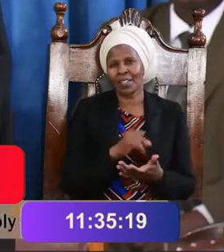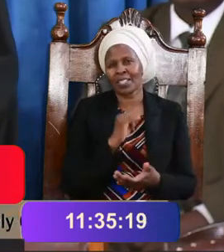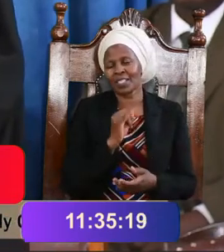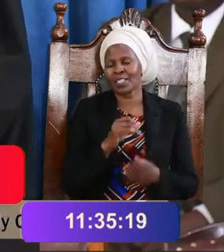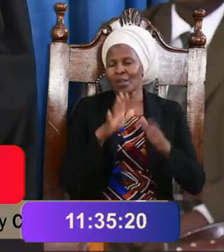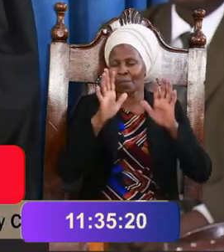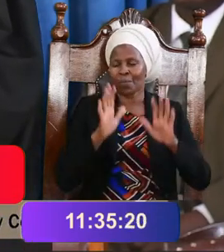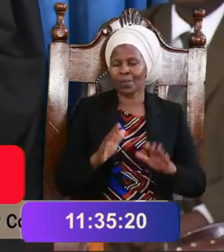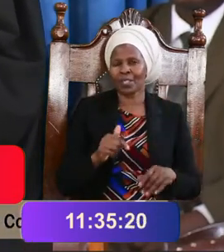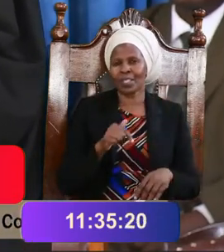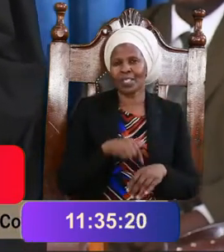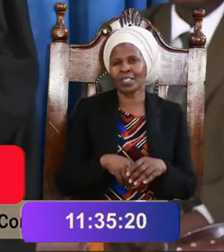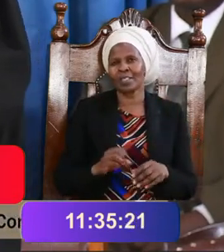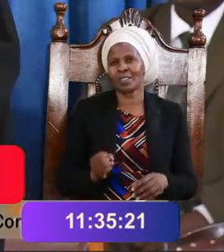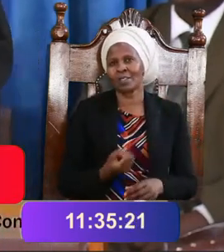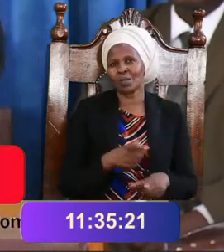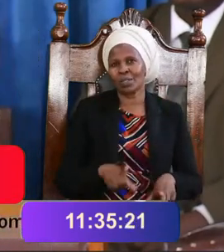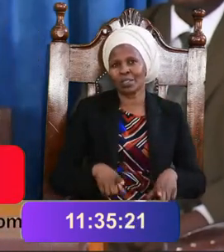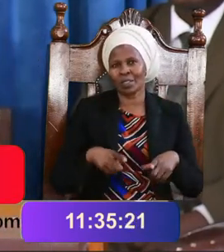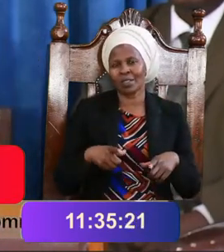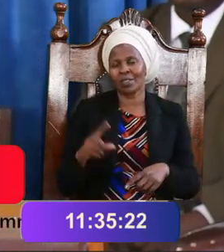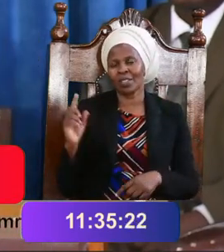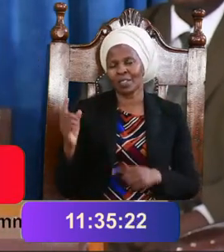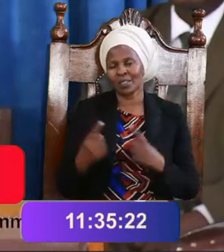yetu. Na niseme kuwa